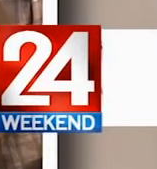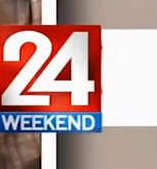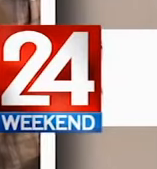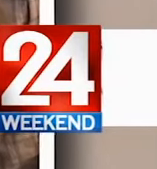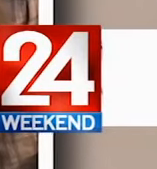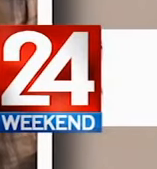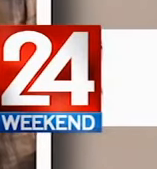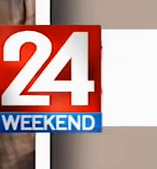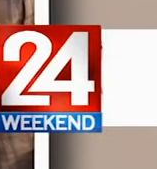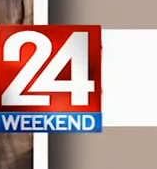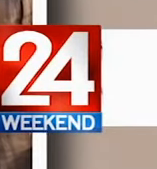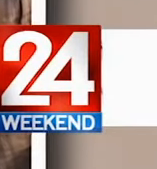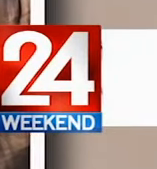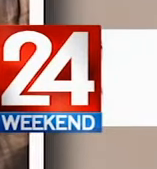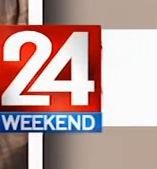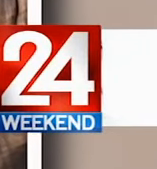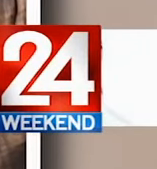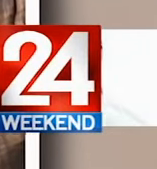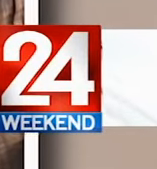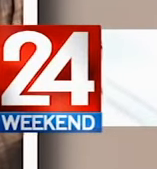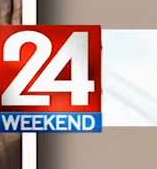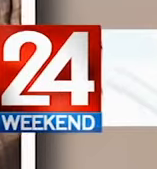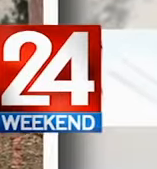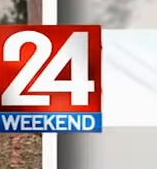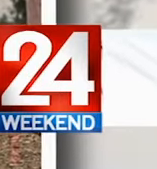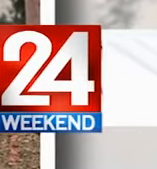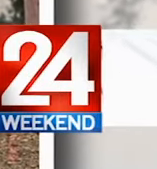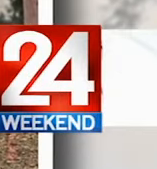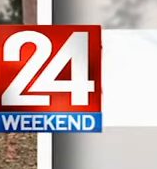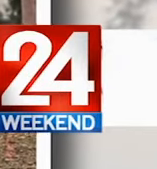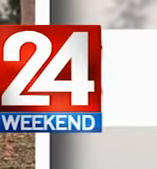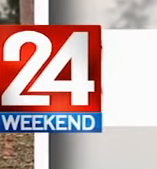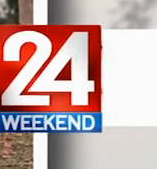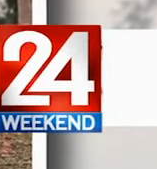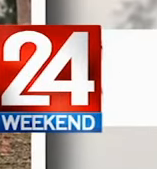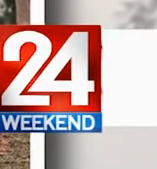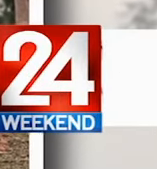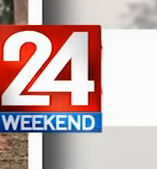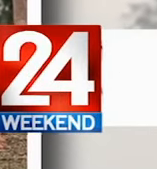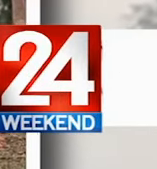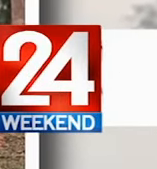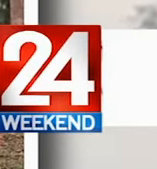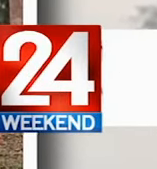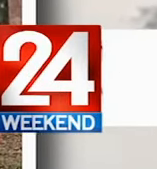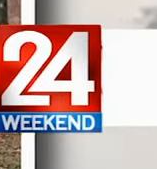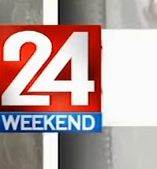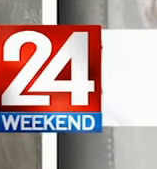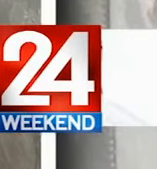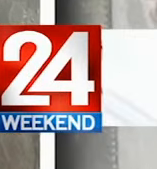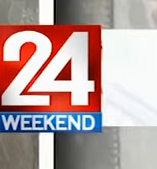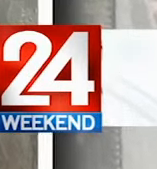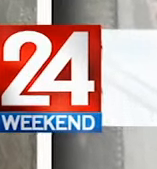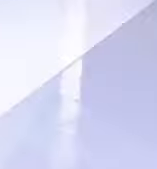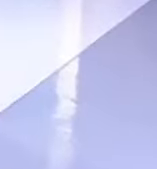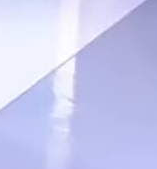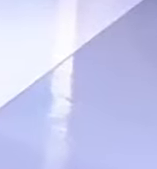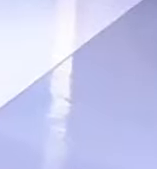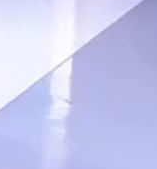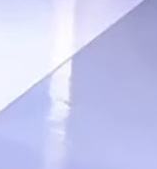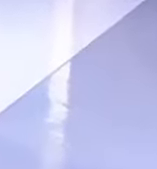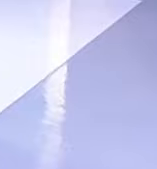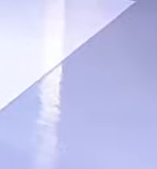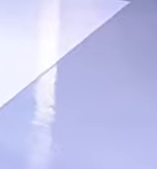At pambansang Ginoong David Licauco, nagbaliktanaw sa ilang eksena sa Maria Clara at